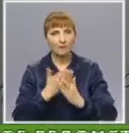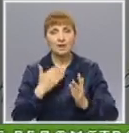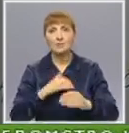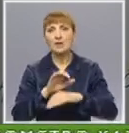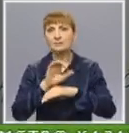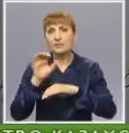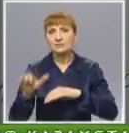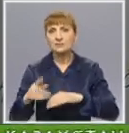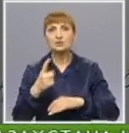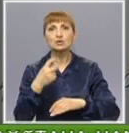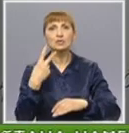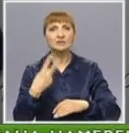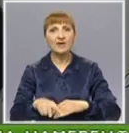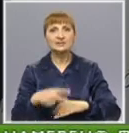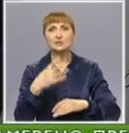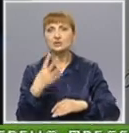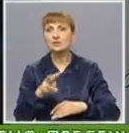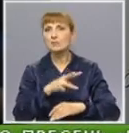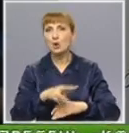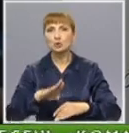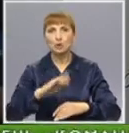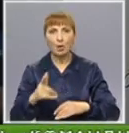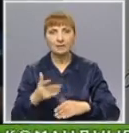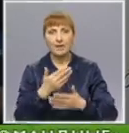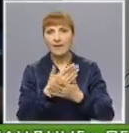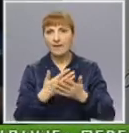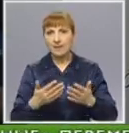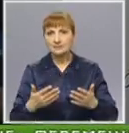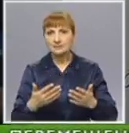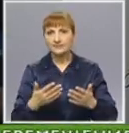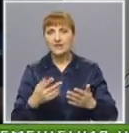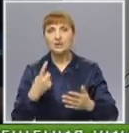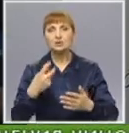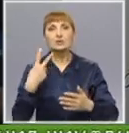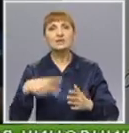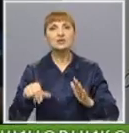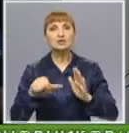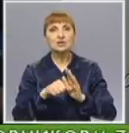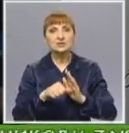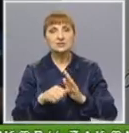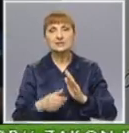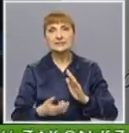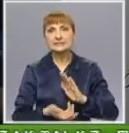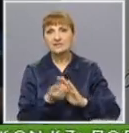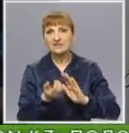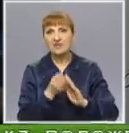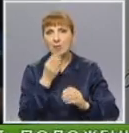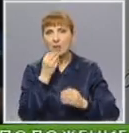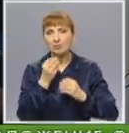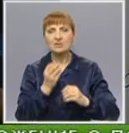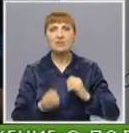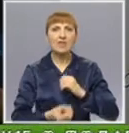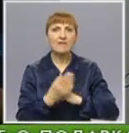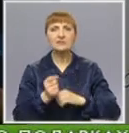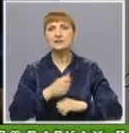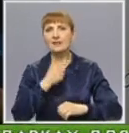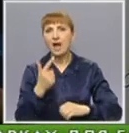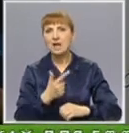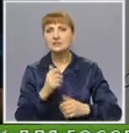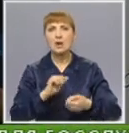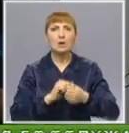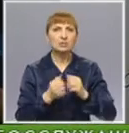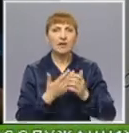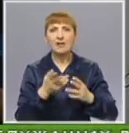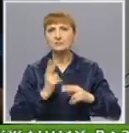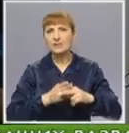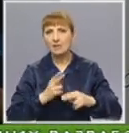экспортируем 124 миллиона тонн, и когда как 126 миллионов тонн сырьевых продуктов, это нефть, газ, руда, металл и